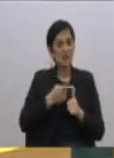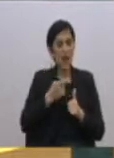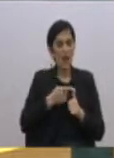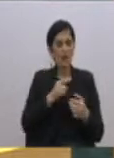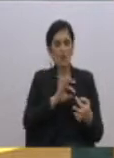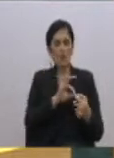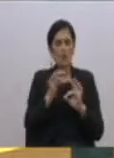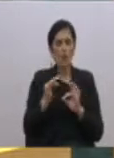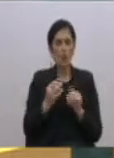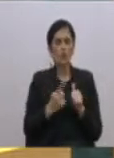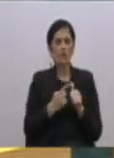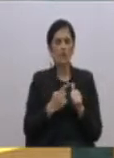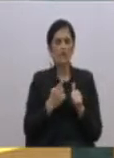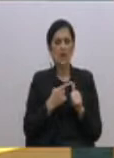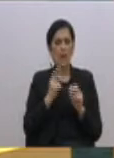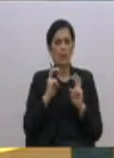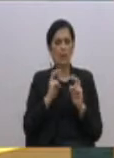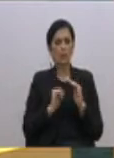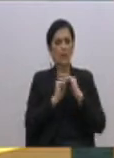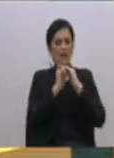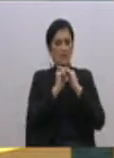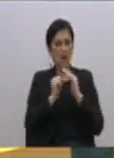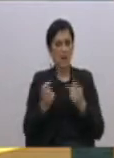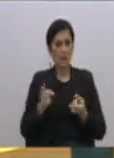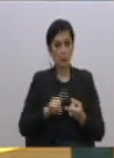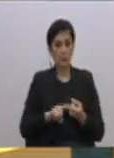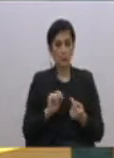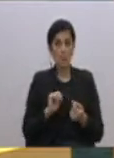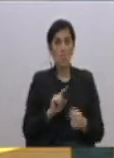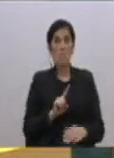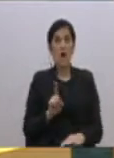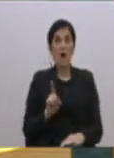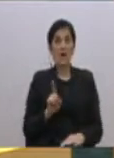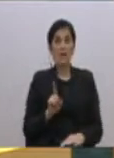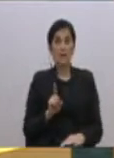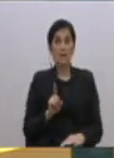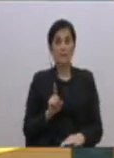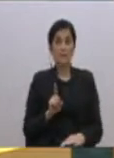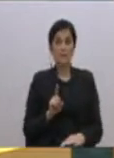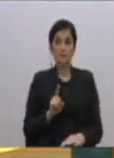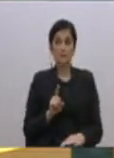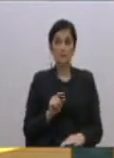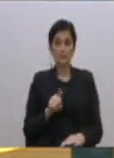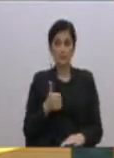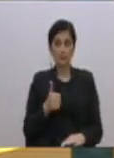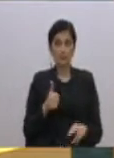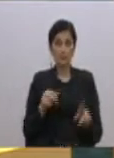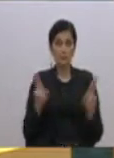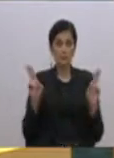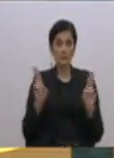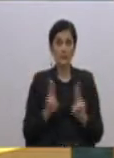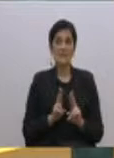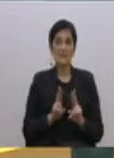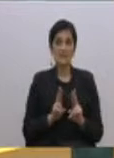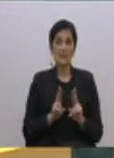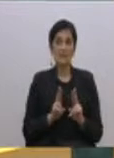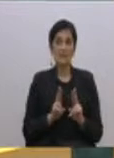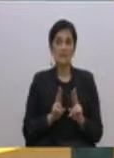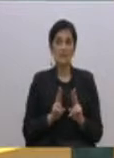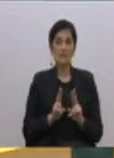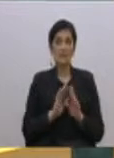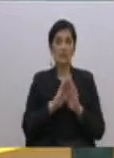ტიპის რეპუტაციას ეფუძნება. მაგრამ როგორც წესი, ყველაზე